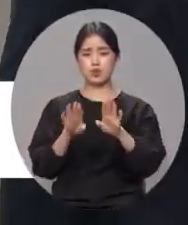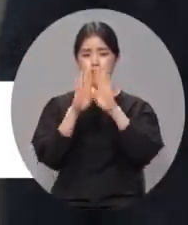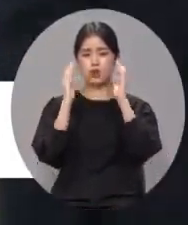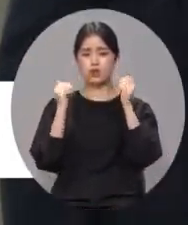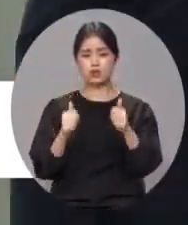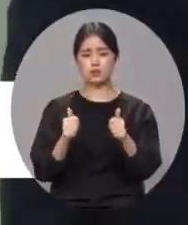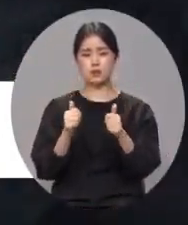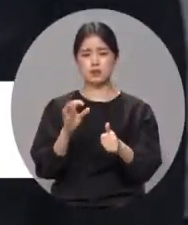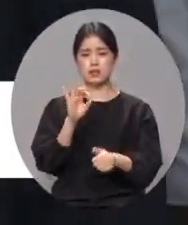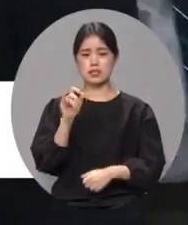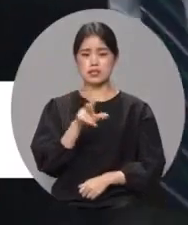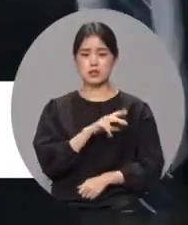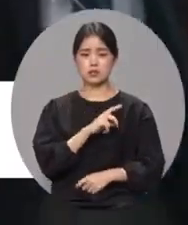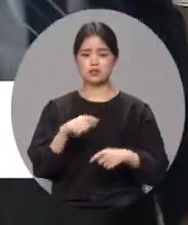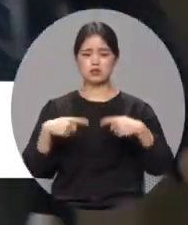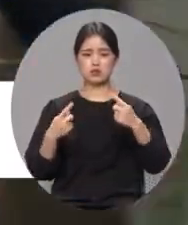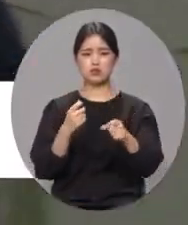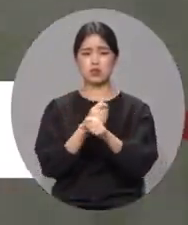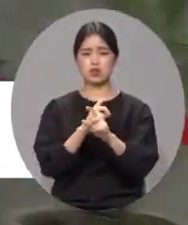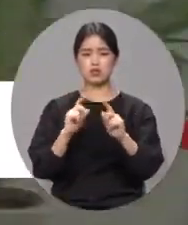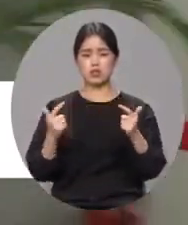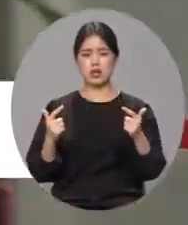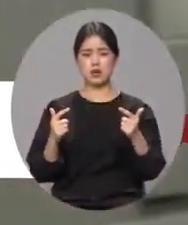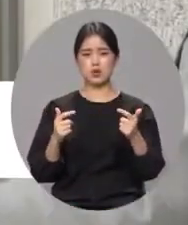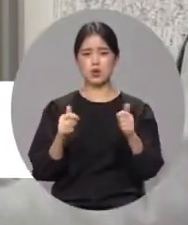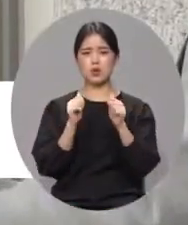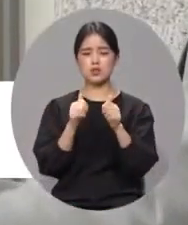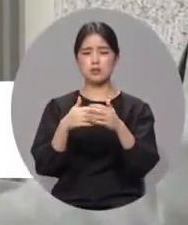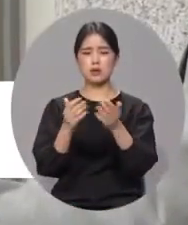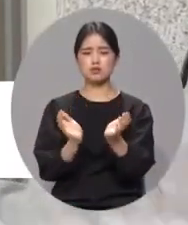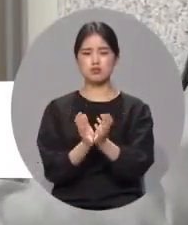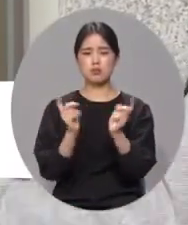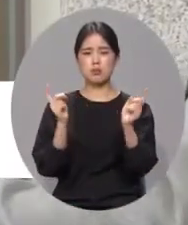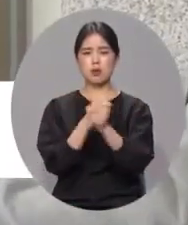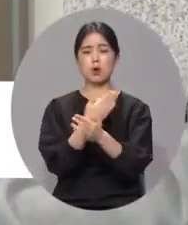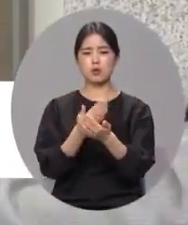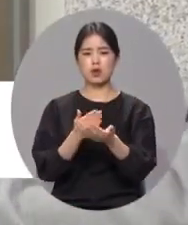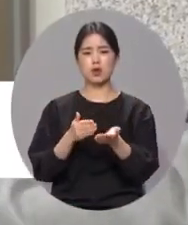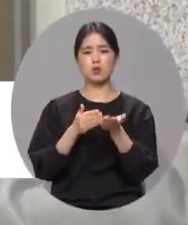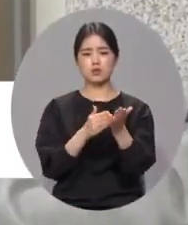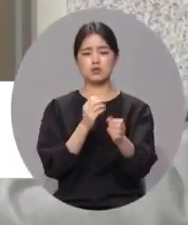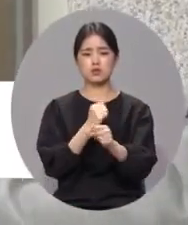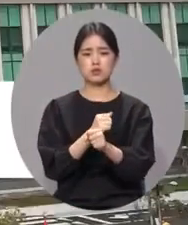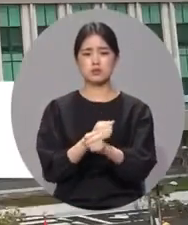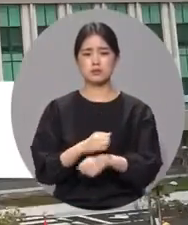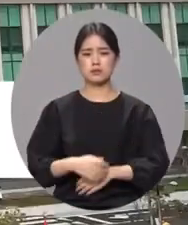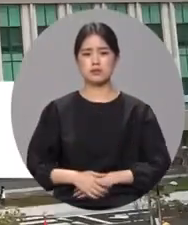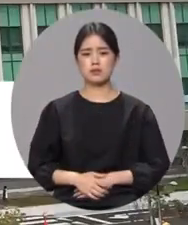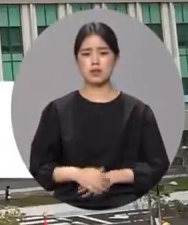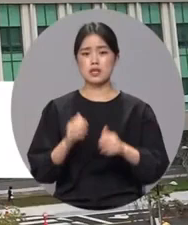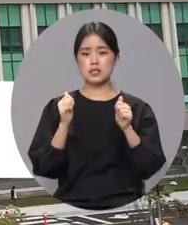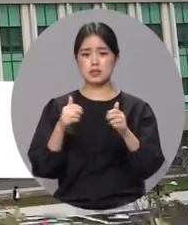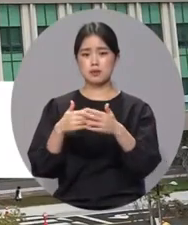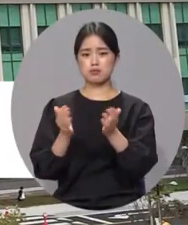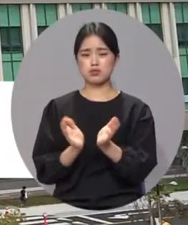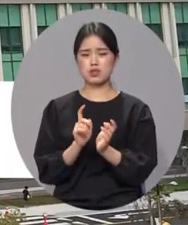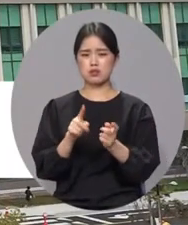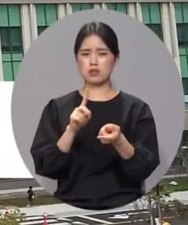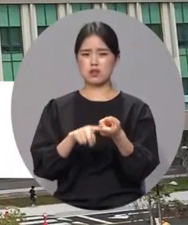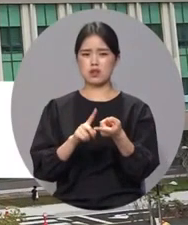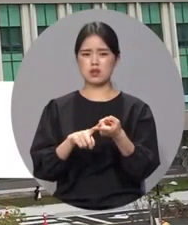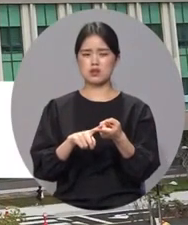공판에서 이원 출석하지 않고 재판부를 바꿔달라는 기피 신청을 제출했습니다 재판부는 이에 대해서